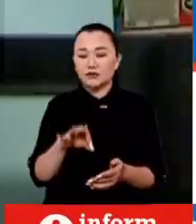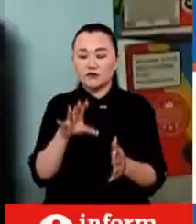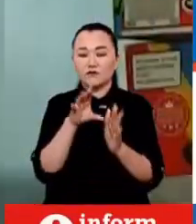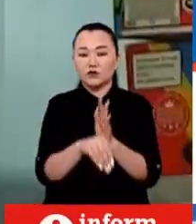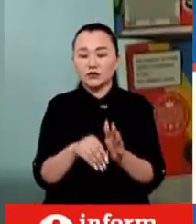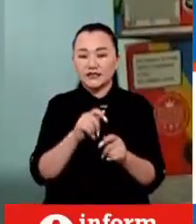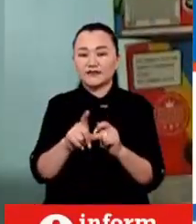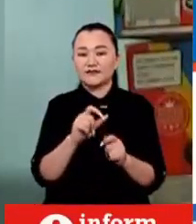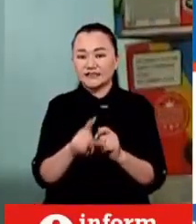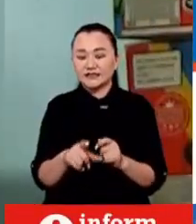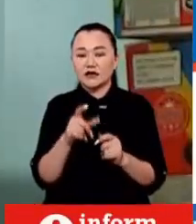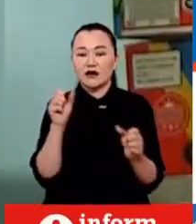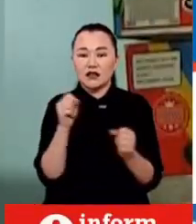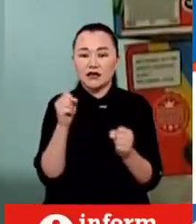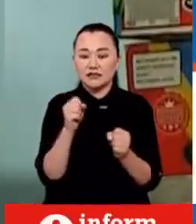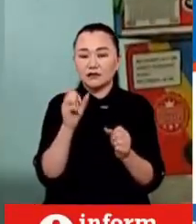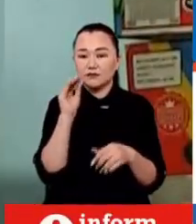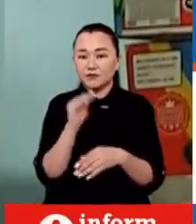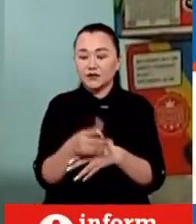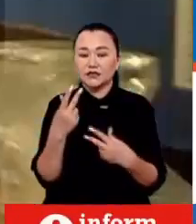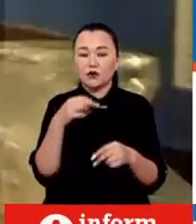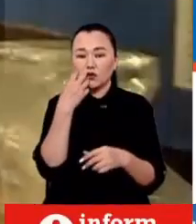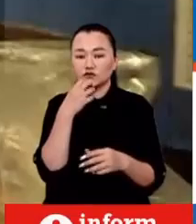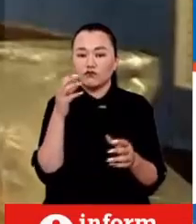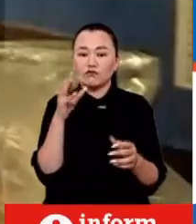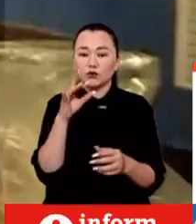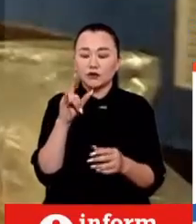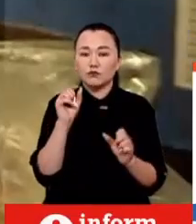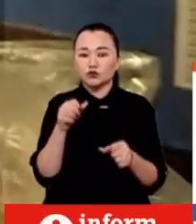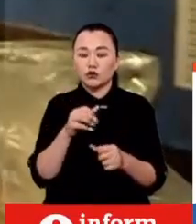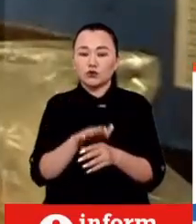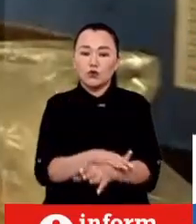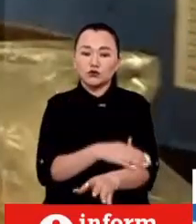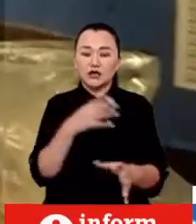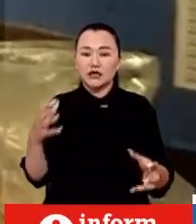вложенных инвестиций. С холодильным оборудованием, где овощи и фрукты могут храниться дольше,